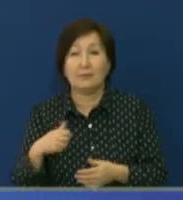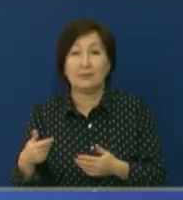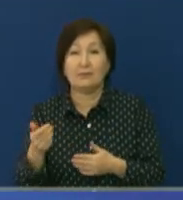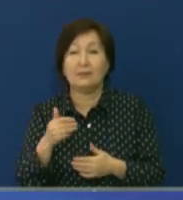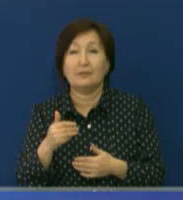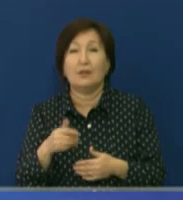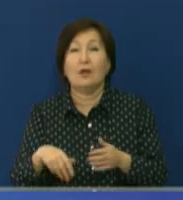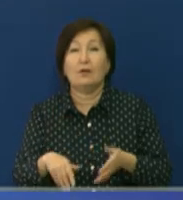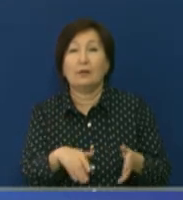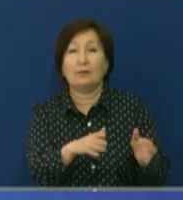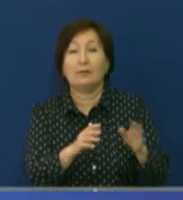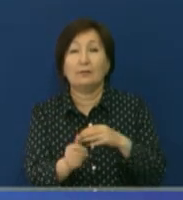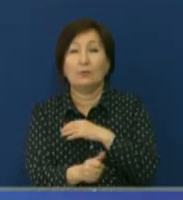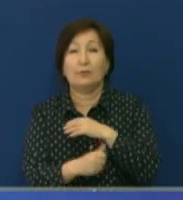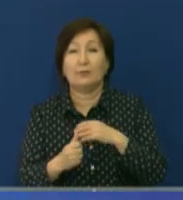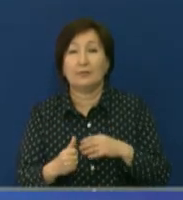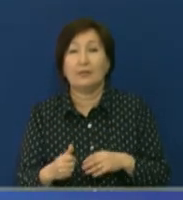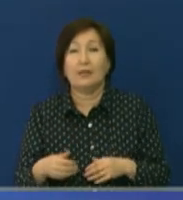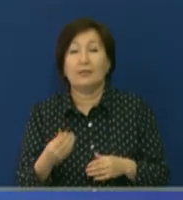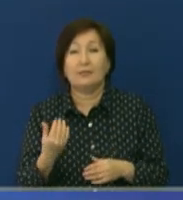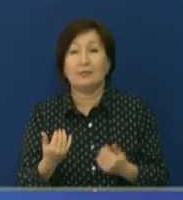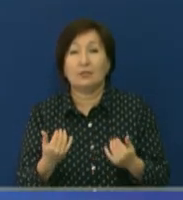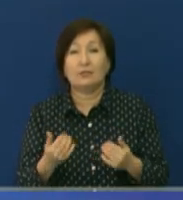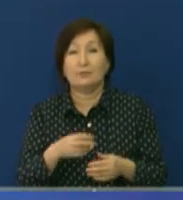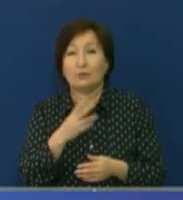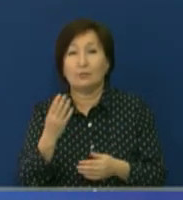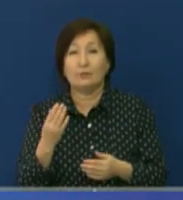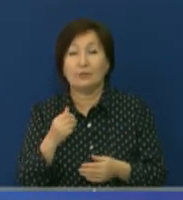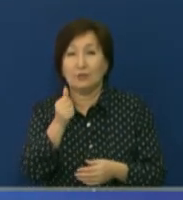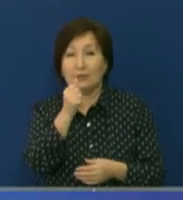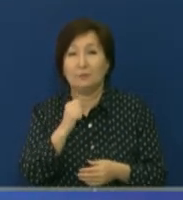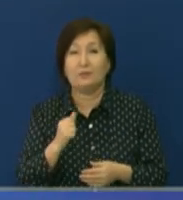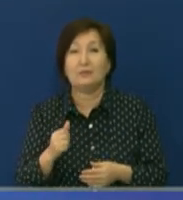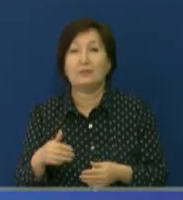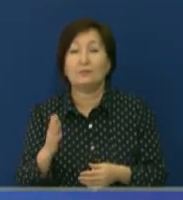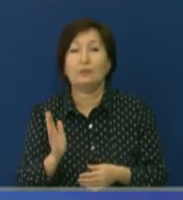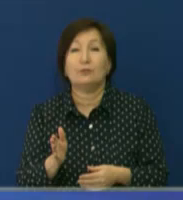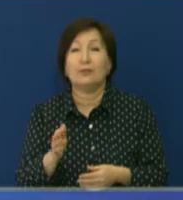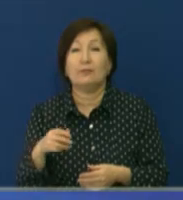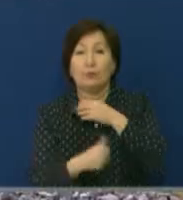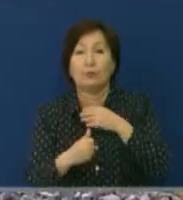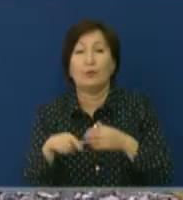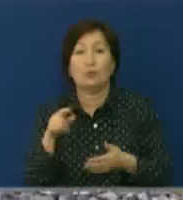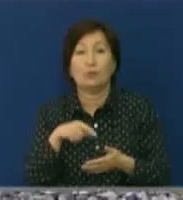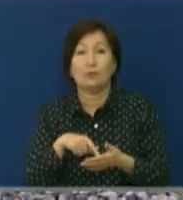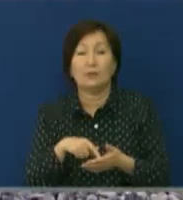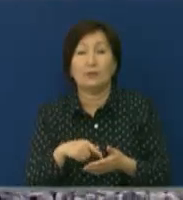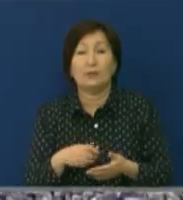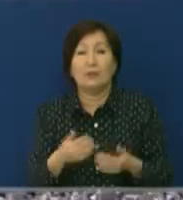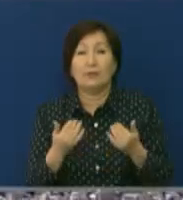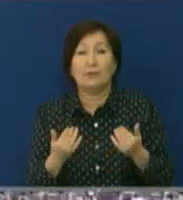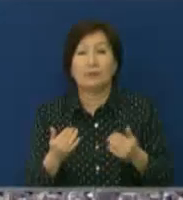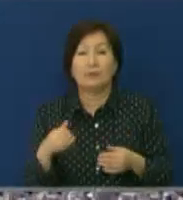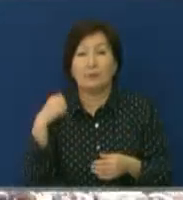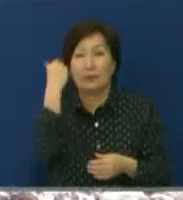шахтар отметил что в течение полутора месяцев данными видами работ будут охвачены 30 улиц города в этом году помимо